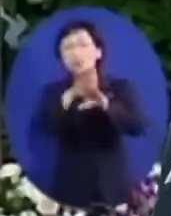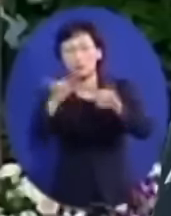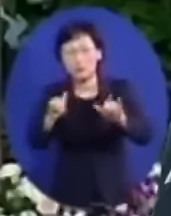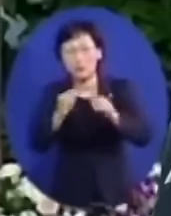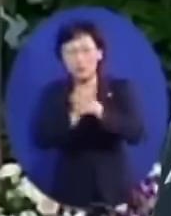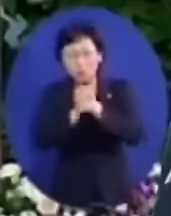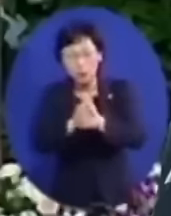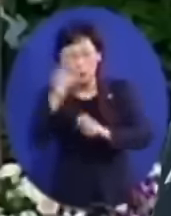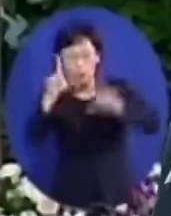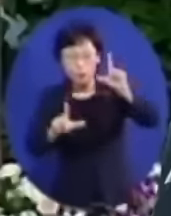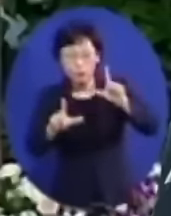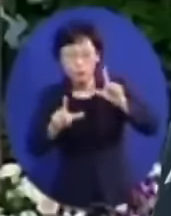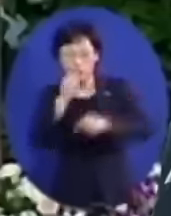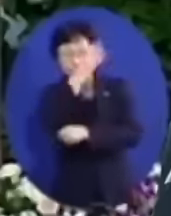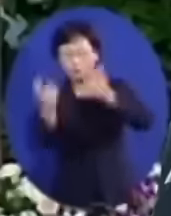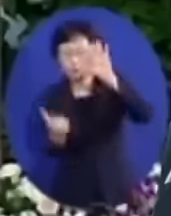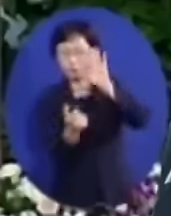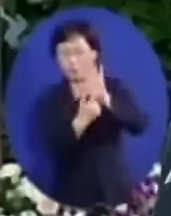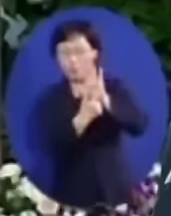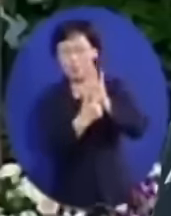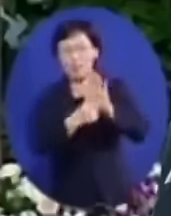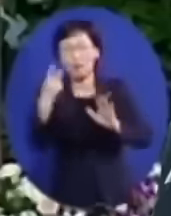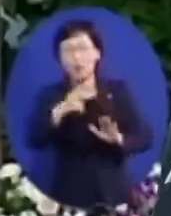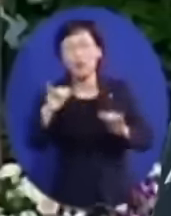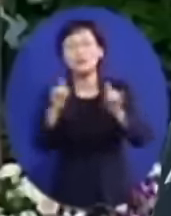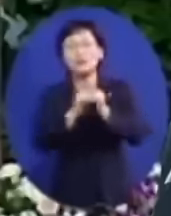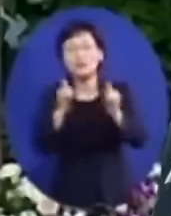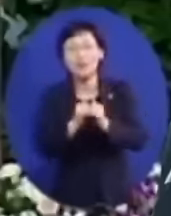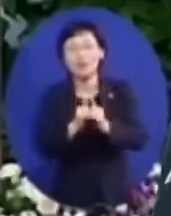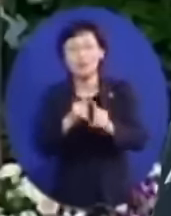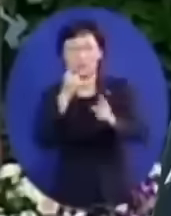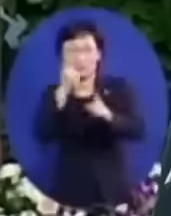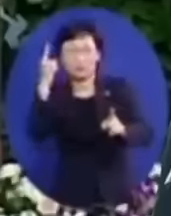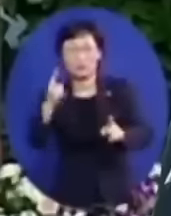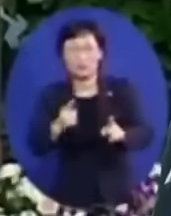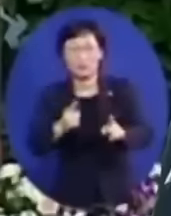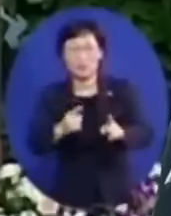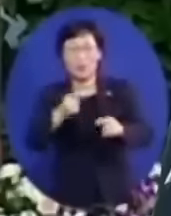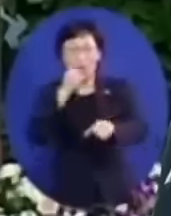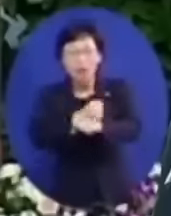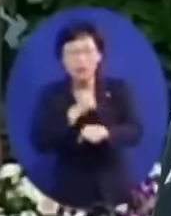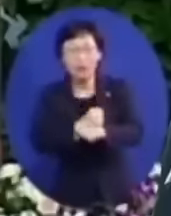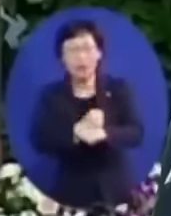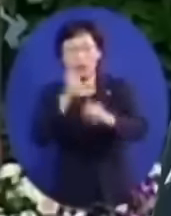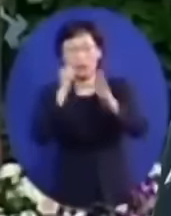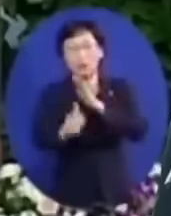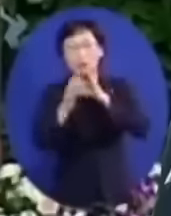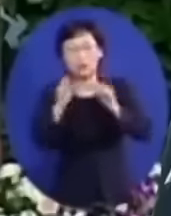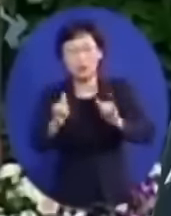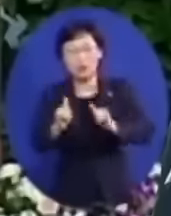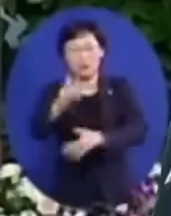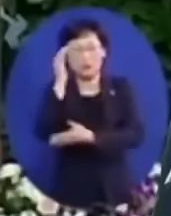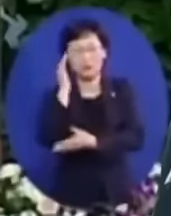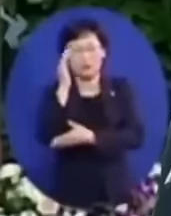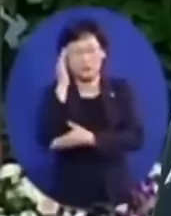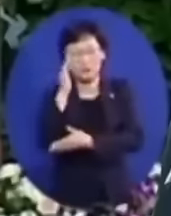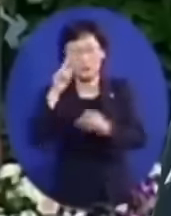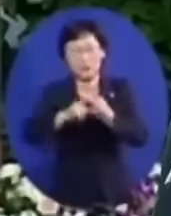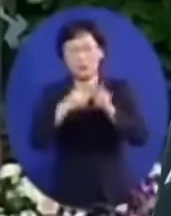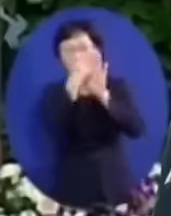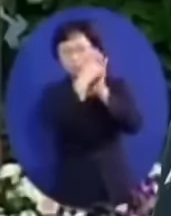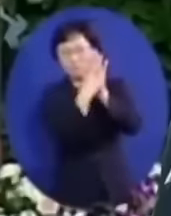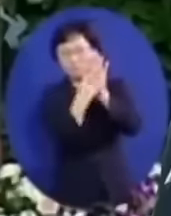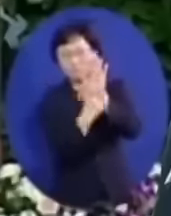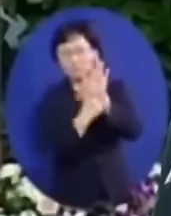대문짝만큼 헤드라인으로 차지했습니다. 또한 이 전쟁에 승리하실 것이라는 지도자들의 희망이 찬 메시지가 신문에